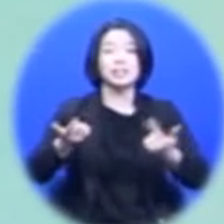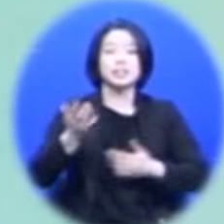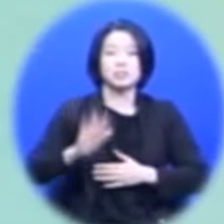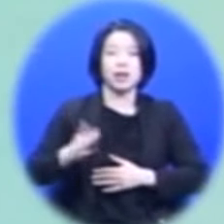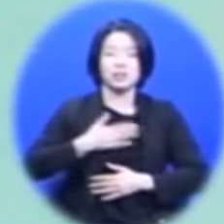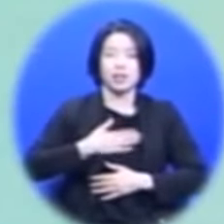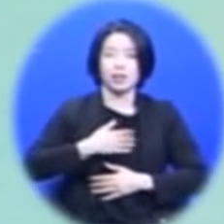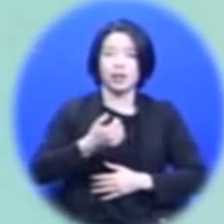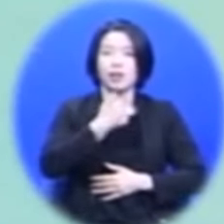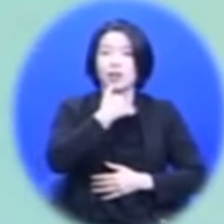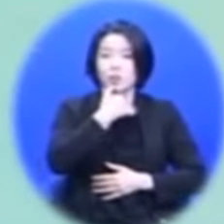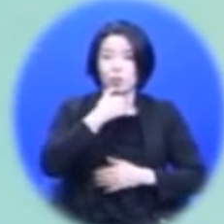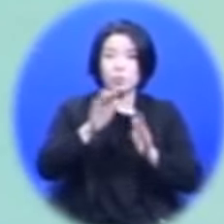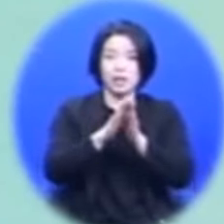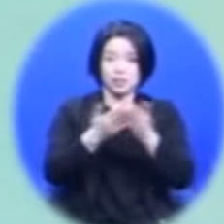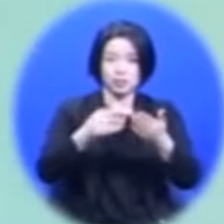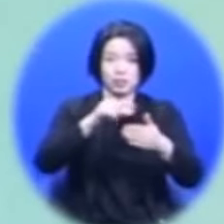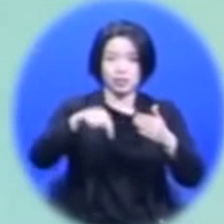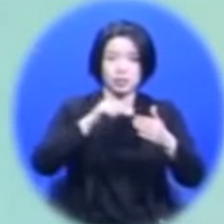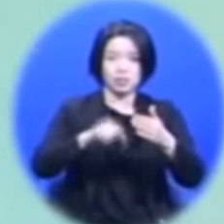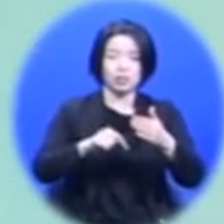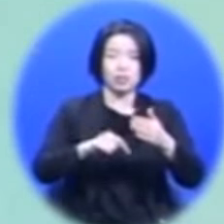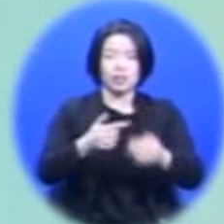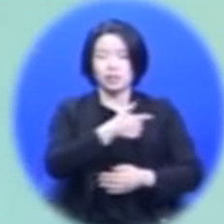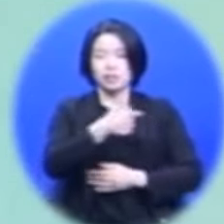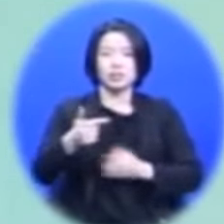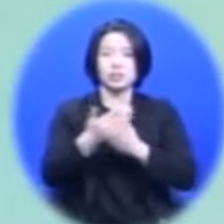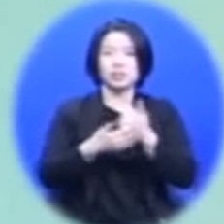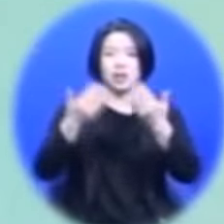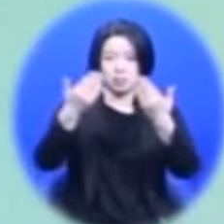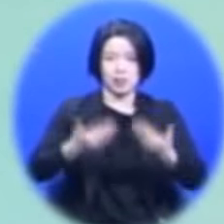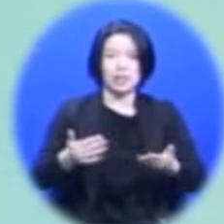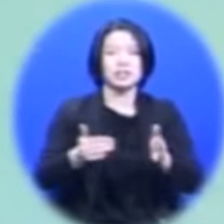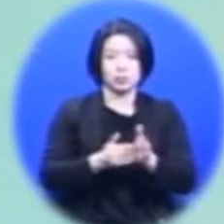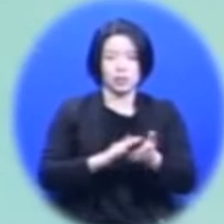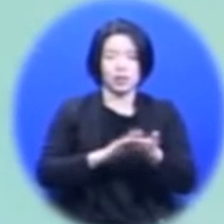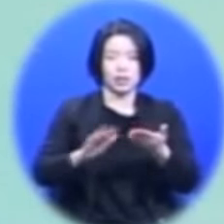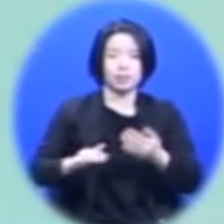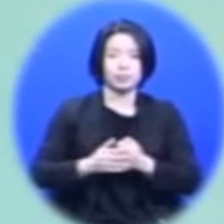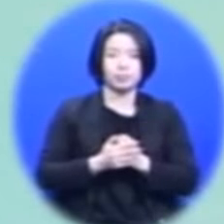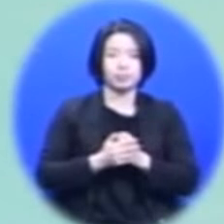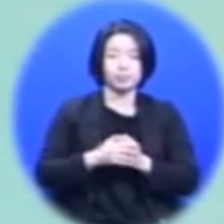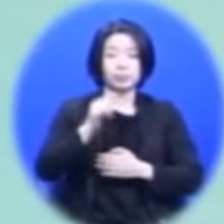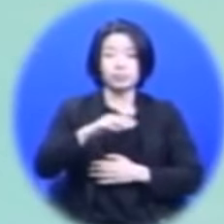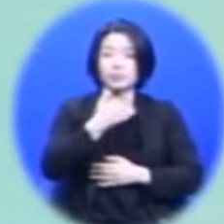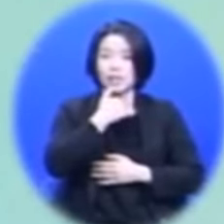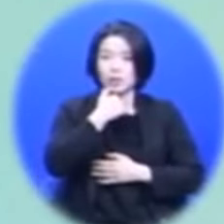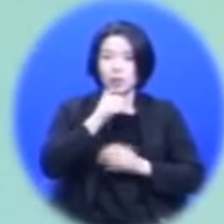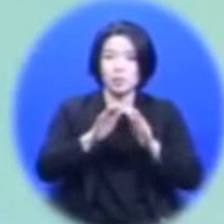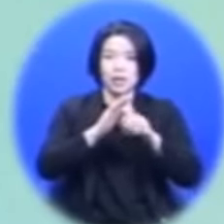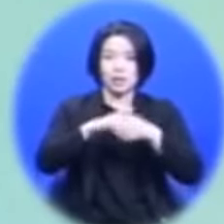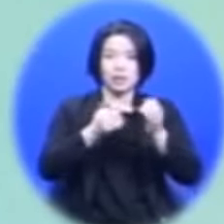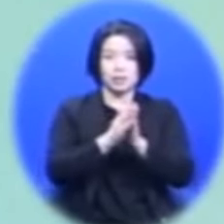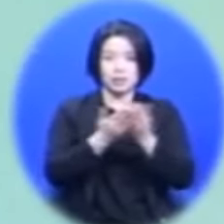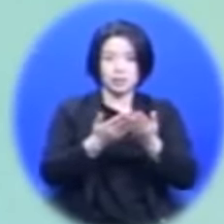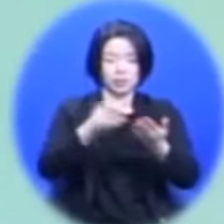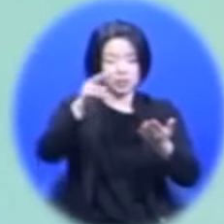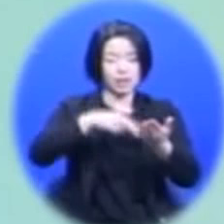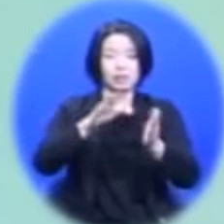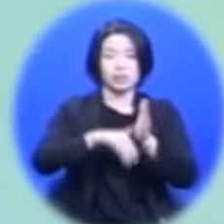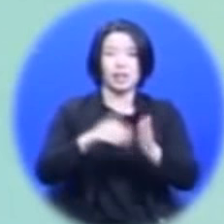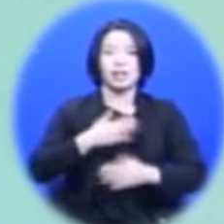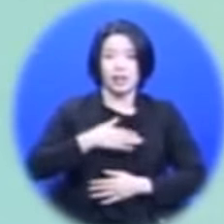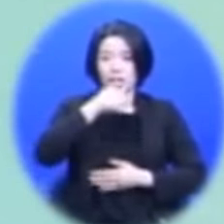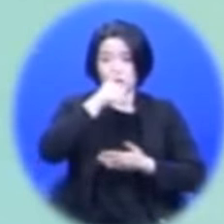제가 로마서에서 큰 은혜를 받았습니다. 그 로마서를 읽으면서 내가 죄인인